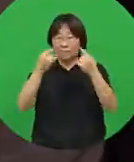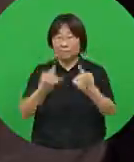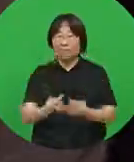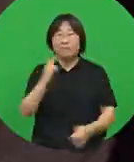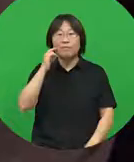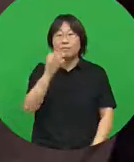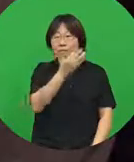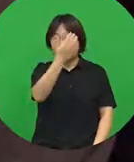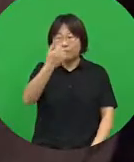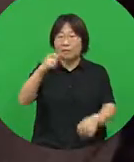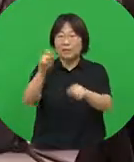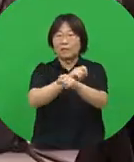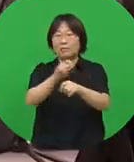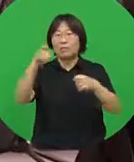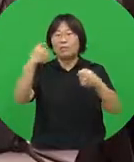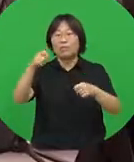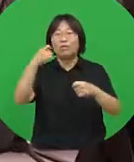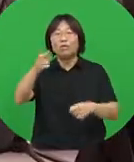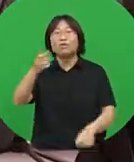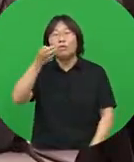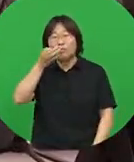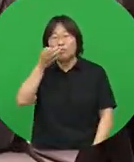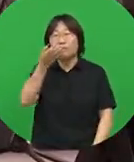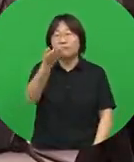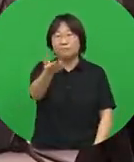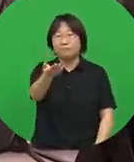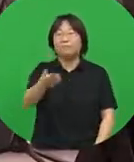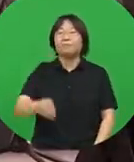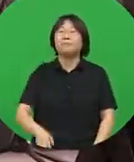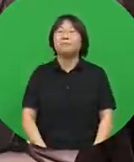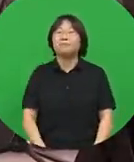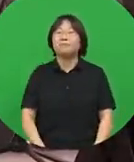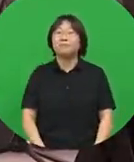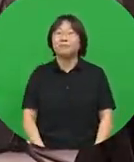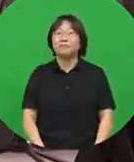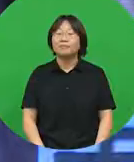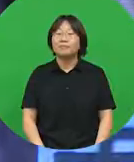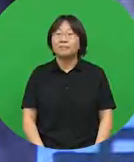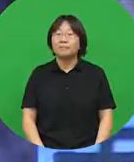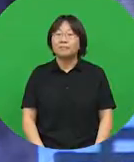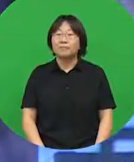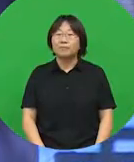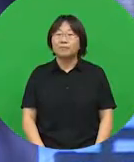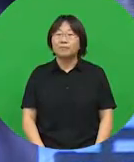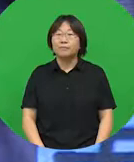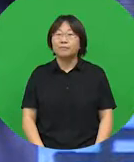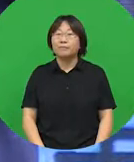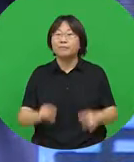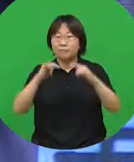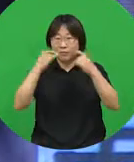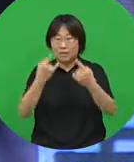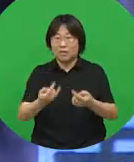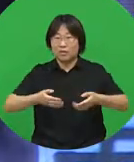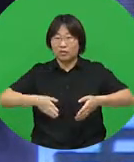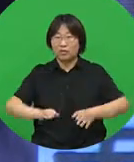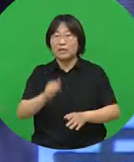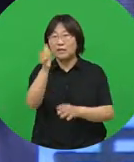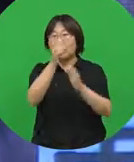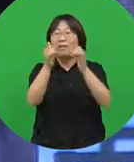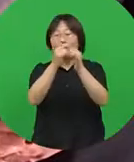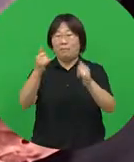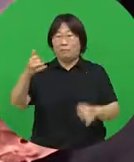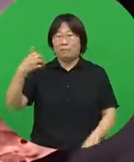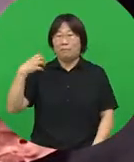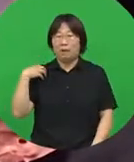아름다운 특별 공연으로 준비돼 색다른 즐거움을 맛볼 수 있는 자리였는데요. 프랑스 출신 방송인이 사회를